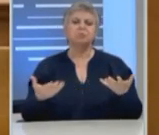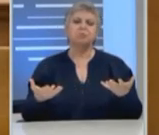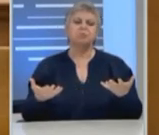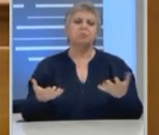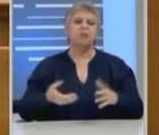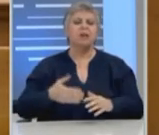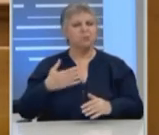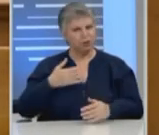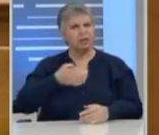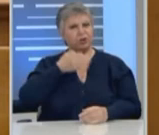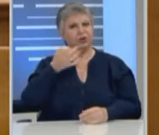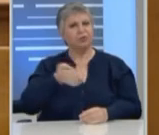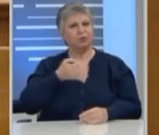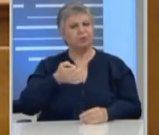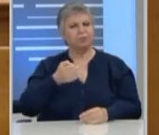ξέρετε, επειδή